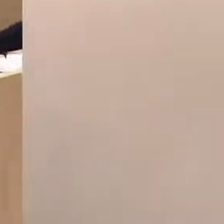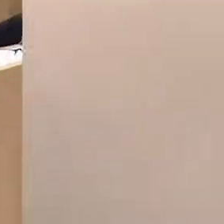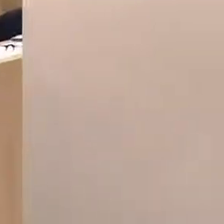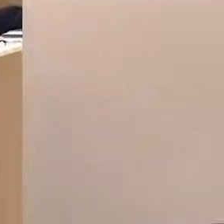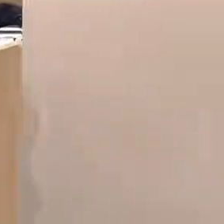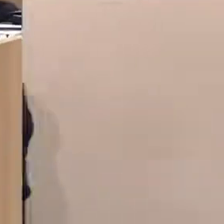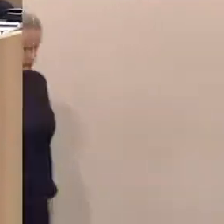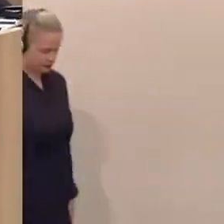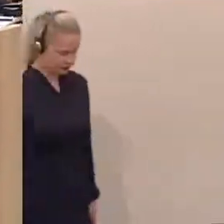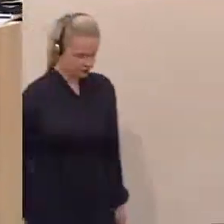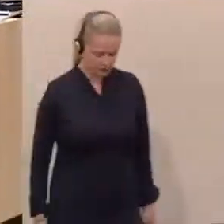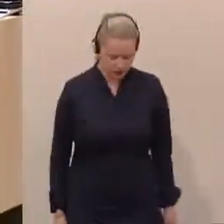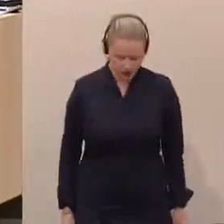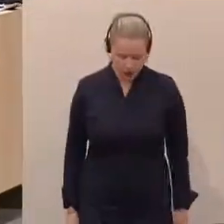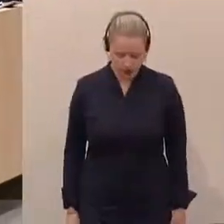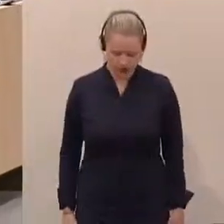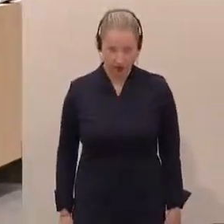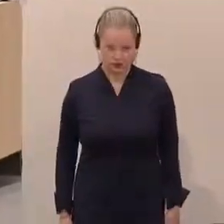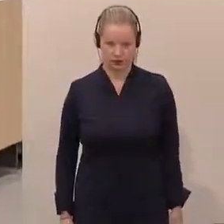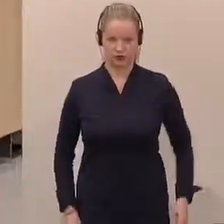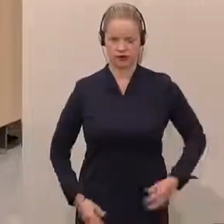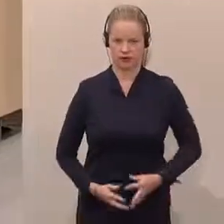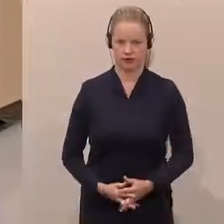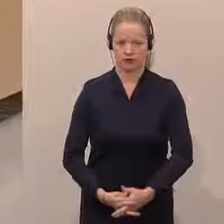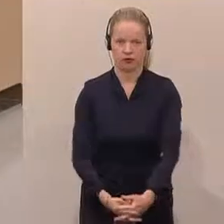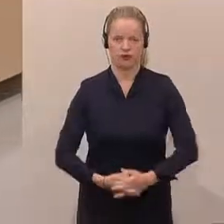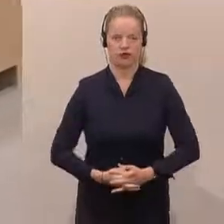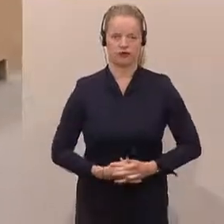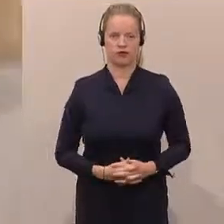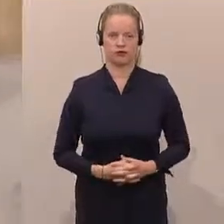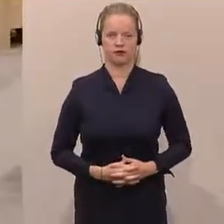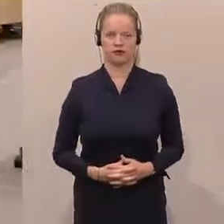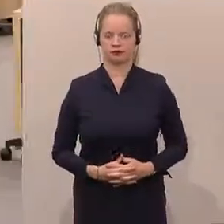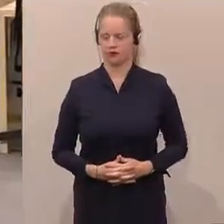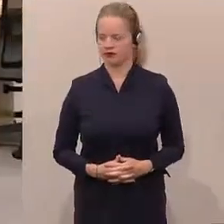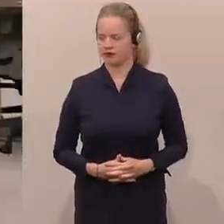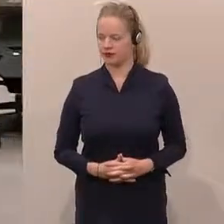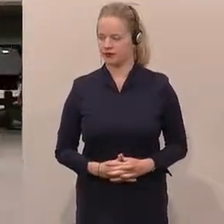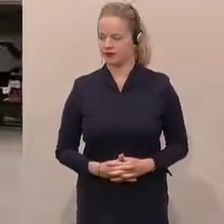Das Mail sei keine Weisung des Ministers, entgegnet Petra Steger von der FPÖ, Peter Pilz.